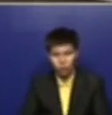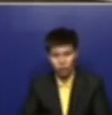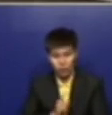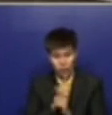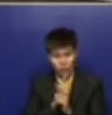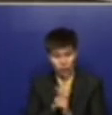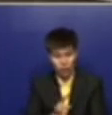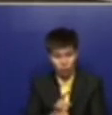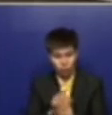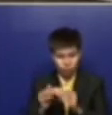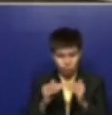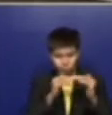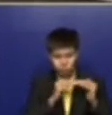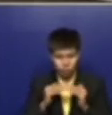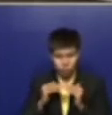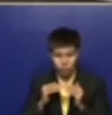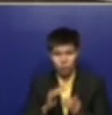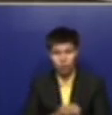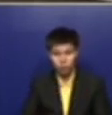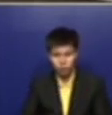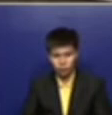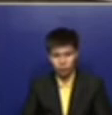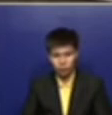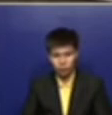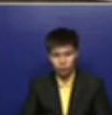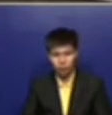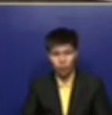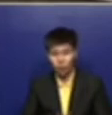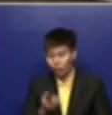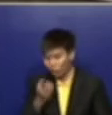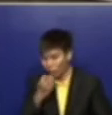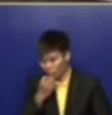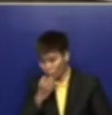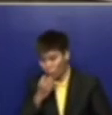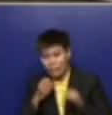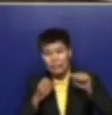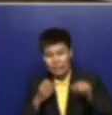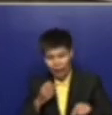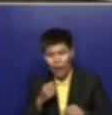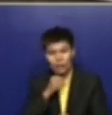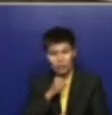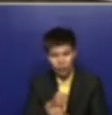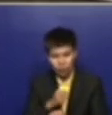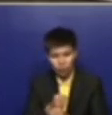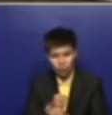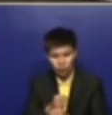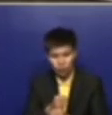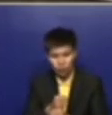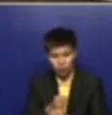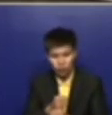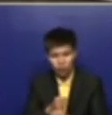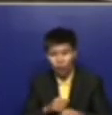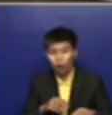าพแต่เนื้อในการสั่งการตรงนี้มันเป็นเนื้อในของการเตรียมพร้อมเพื่อจะสลายการชุมนุ